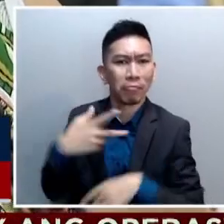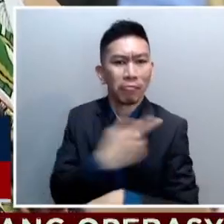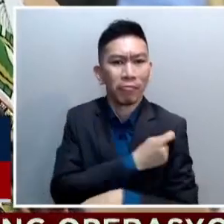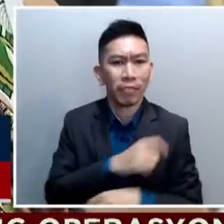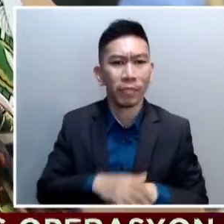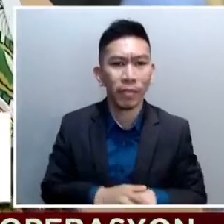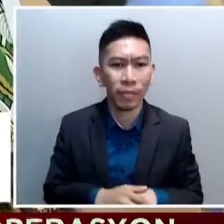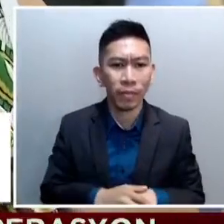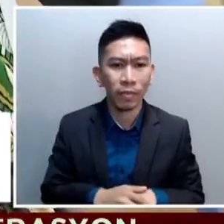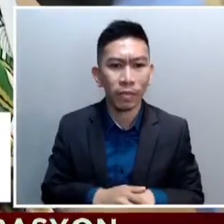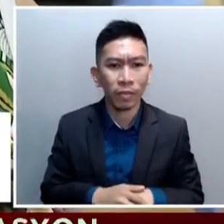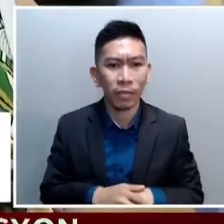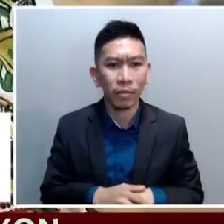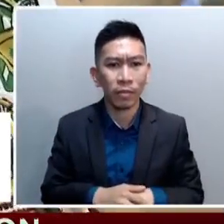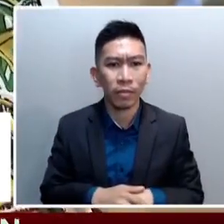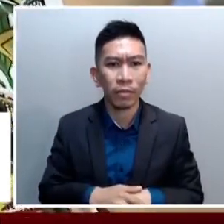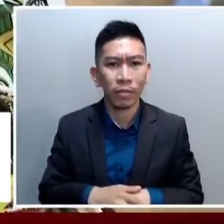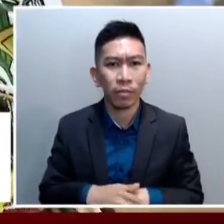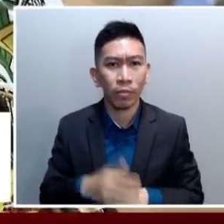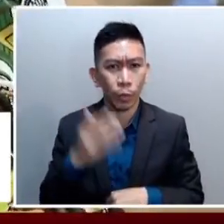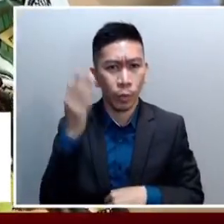naman ligtas ang lahat.